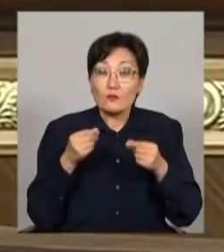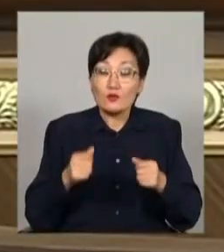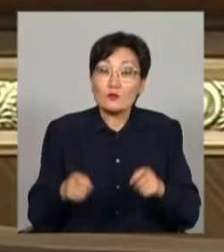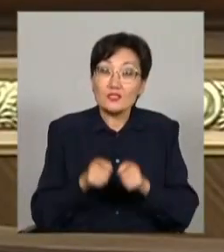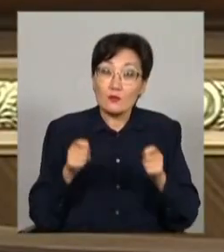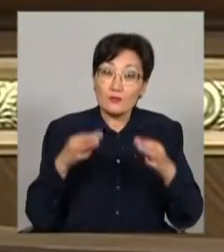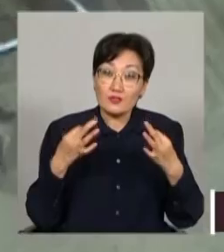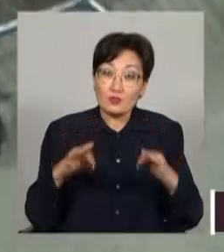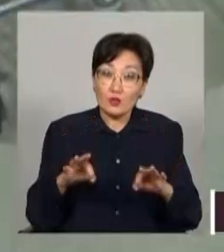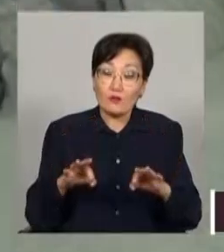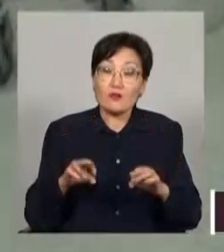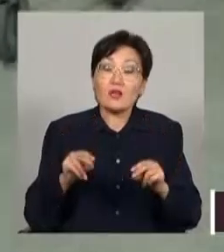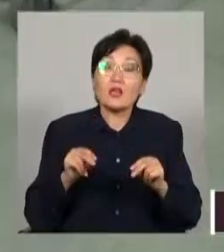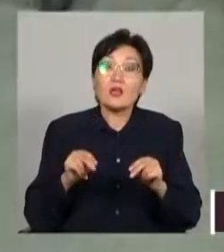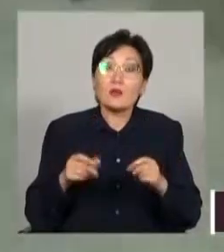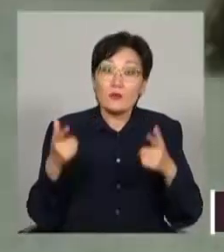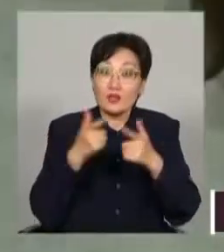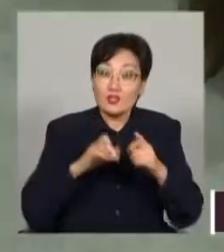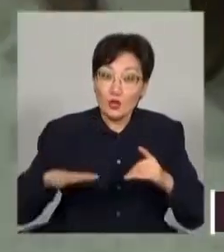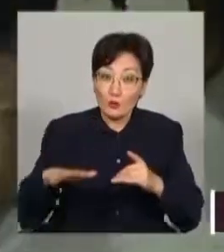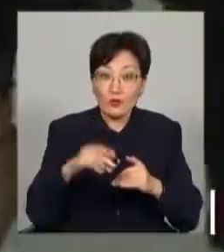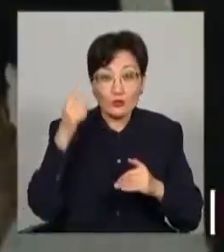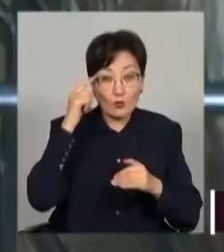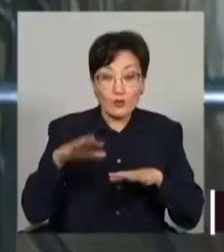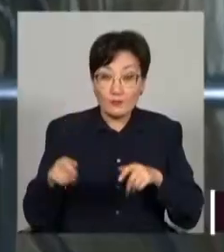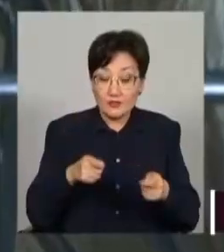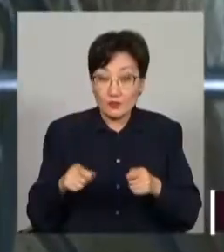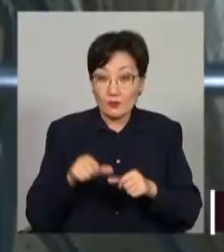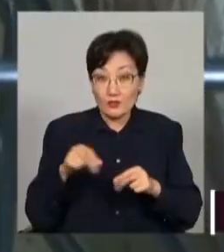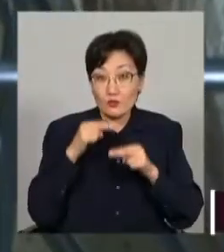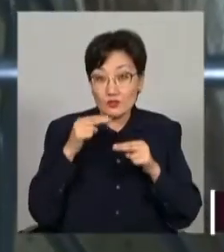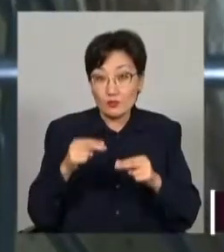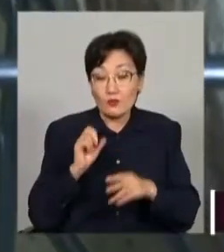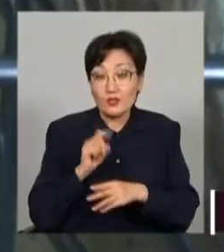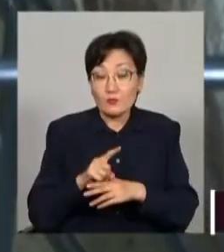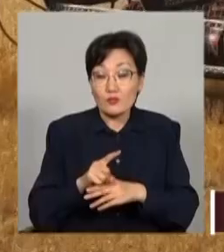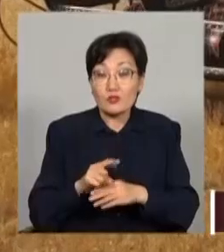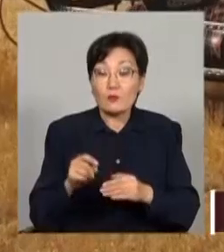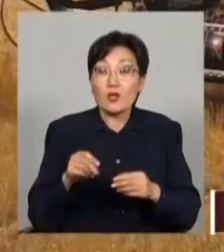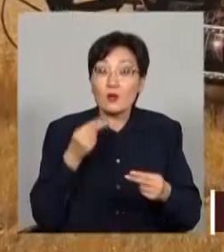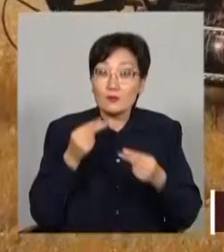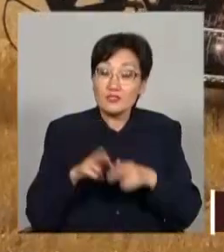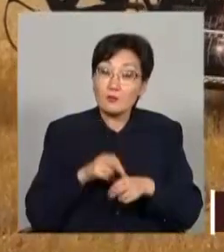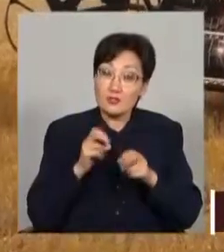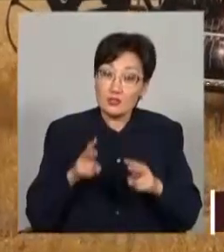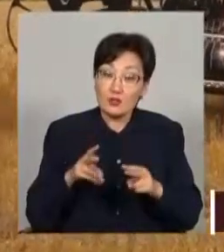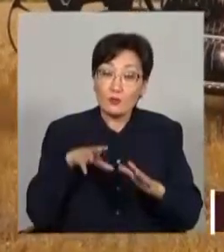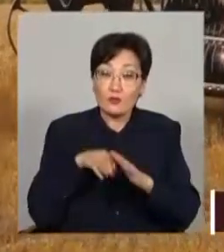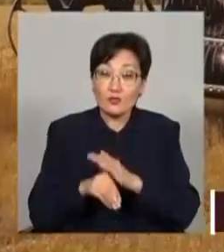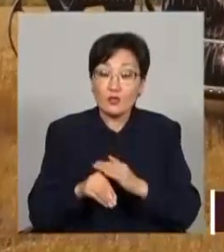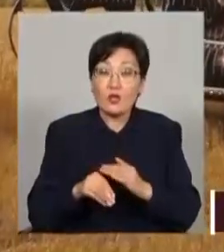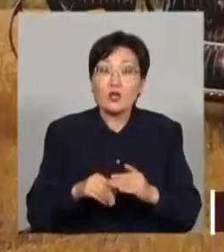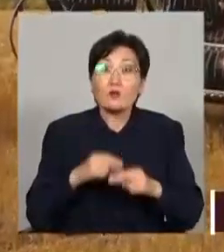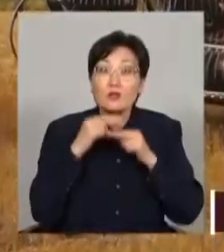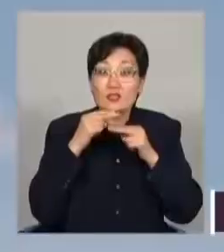созданию открытого информационного пространства читает касым-жомарт токаев особое внимание он поручил уделить продовольственной безопасности в частности упор